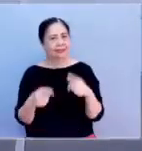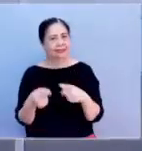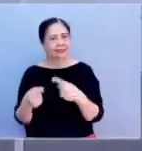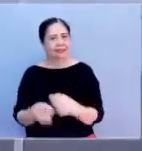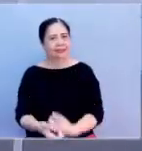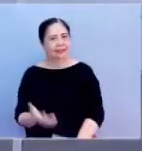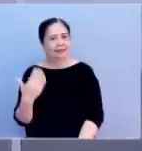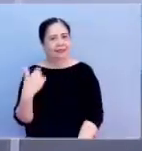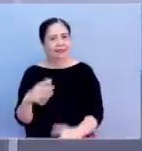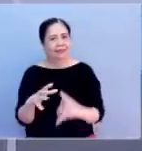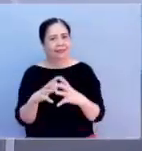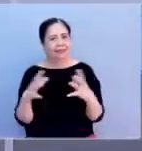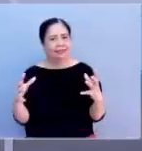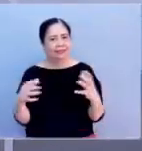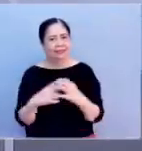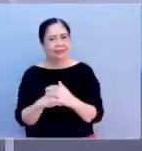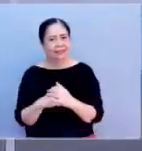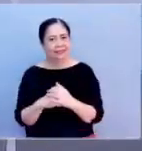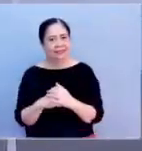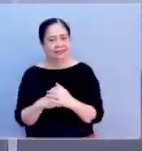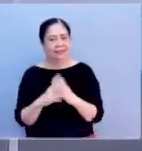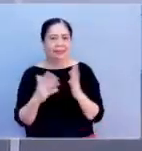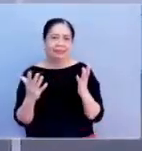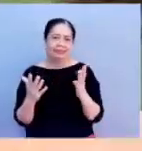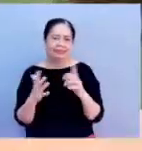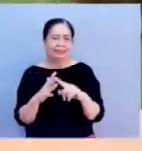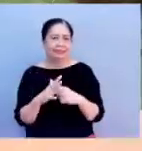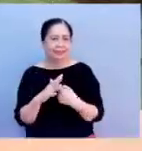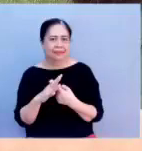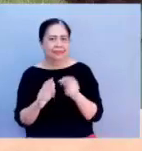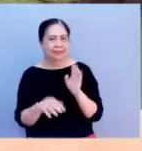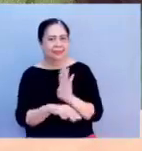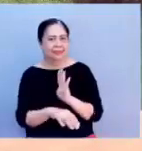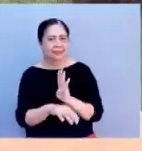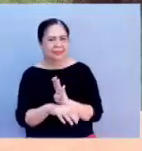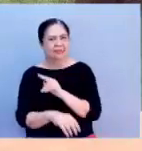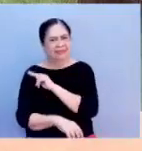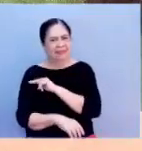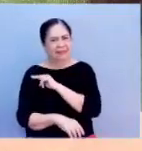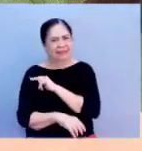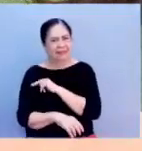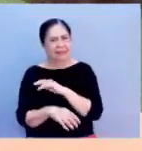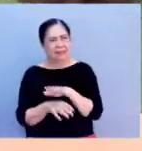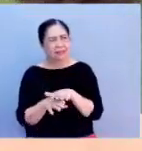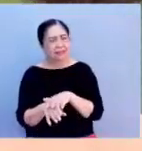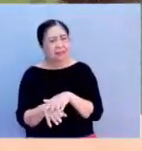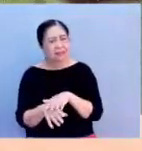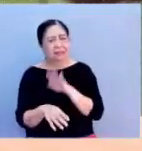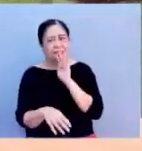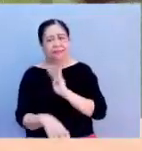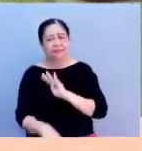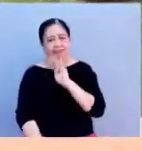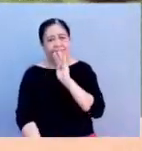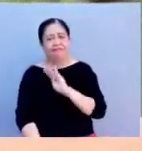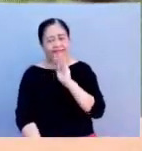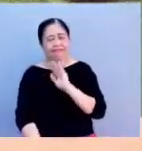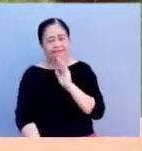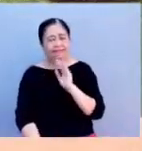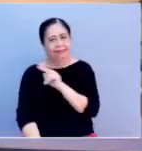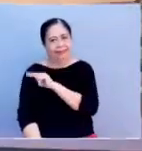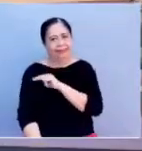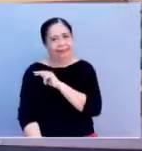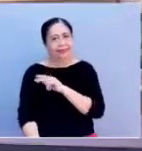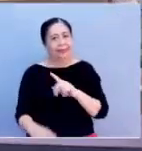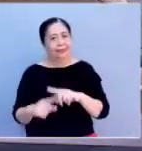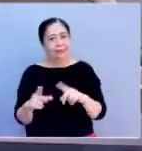po, sobrang ano, sobrang parang pag nagsisimula po kasi yung business, ganun po talaga. Talagang parang medyo frustrating po. Pero talagang